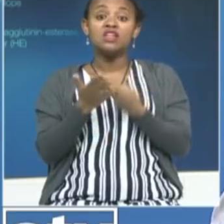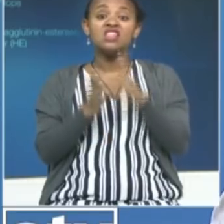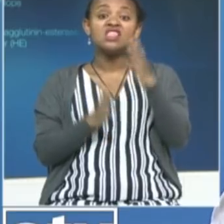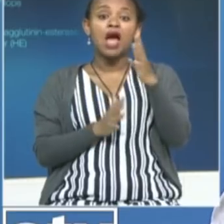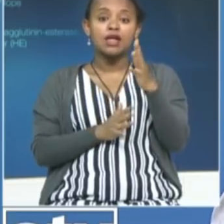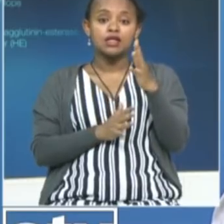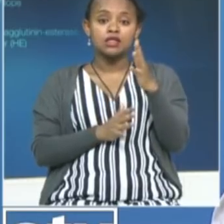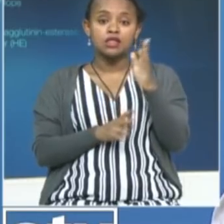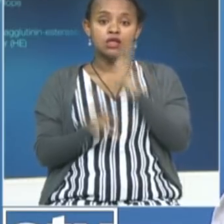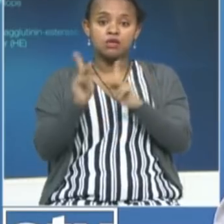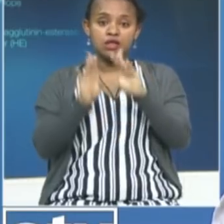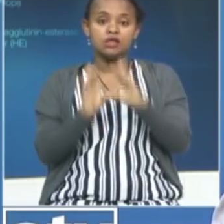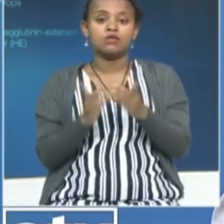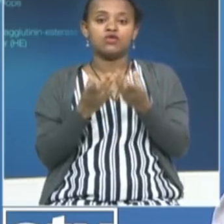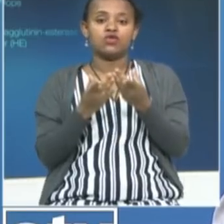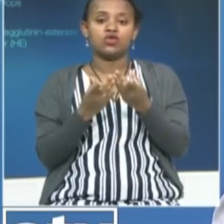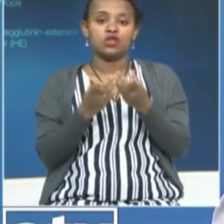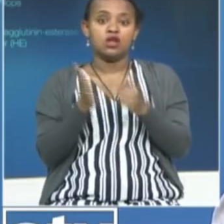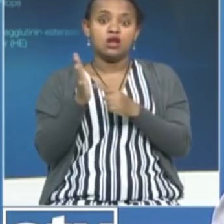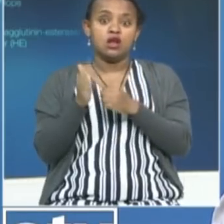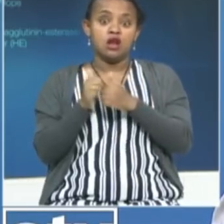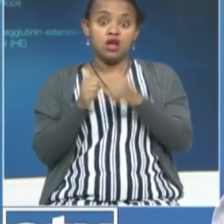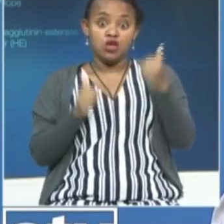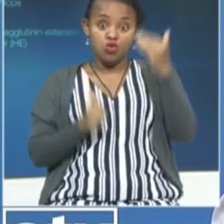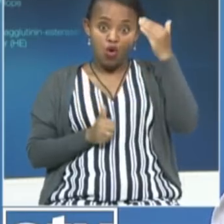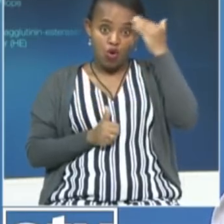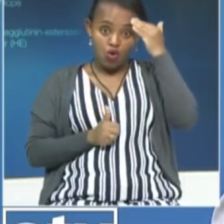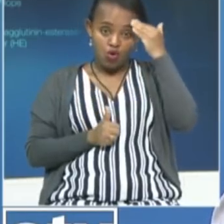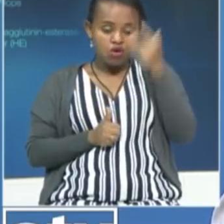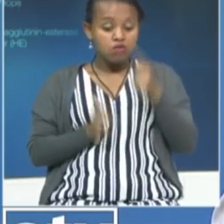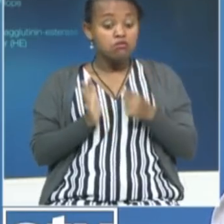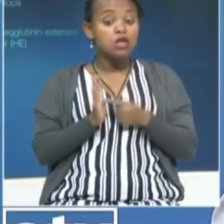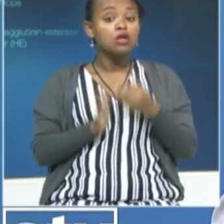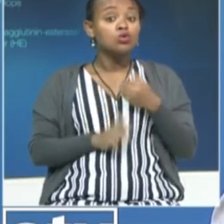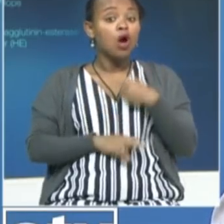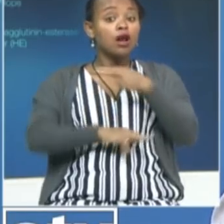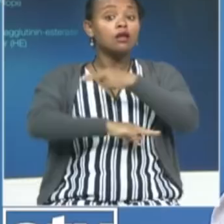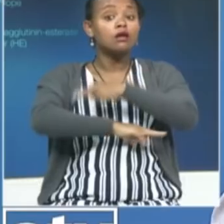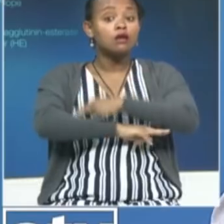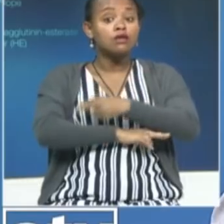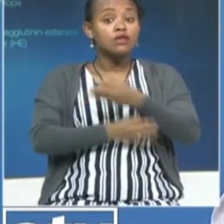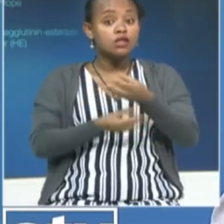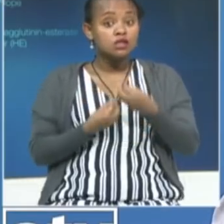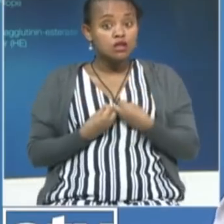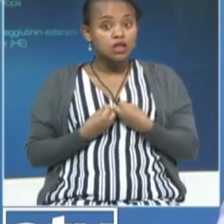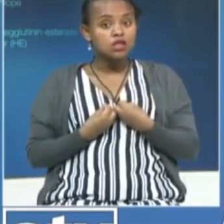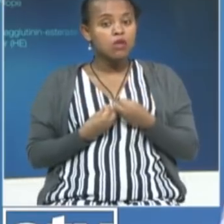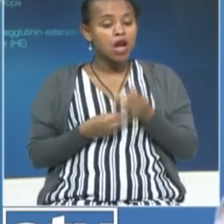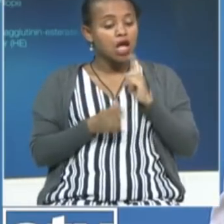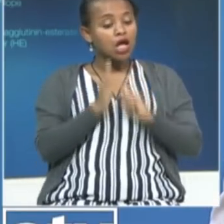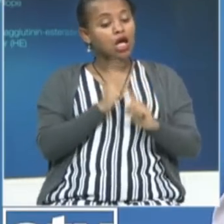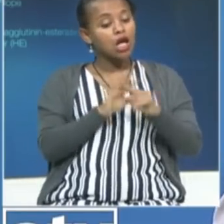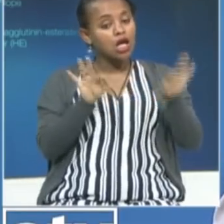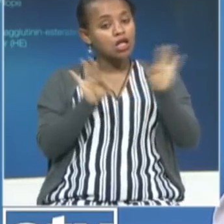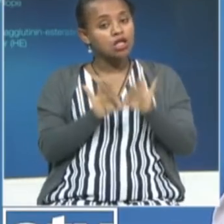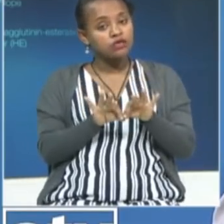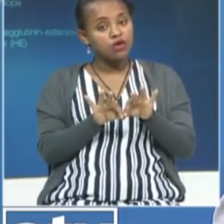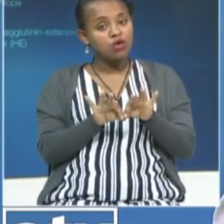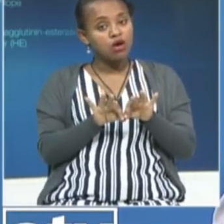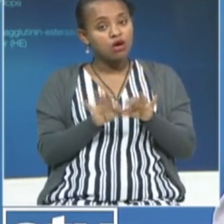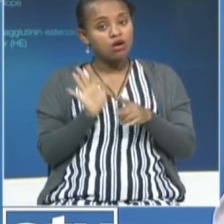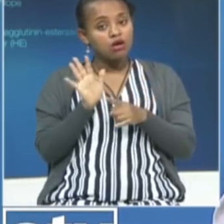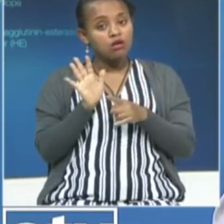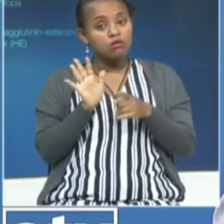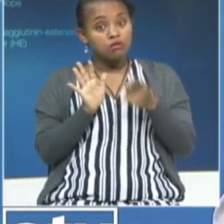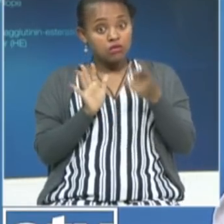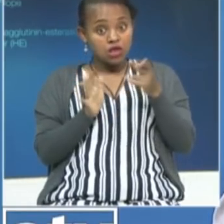ማህበረሰብ ክፍሎቹን ለይቶ አውቆ ምልክቱ አለኝ ረፍት ይሰጠኝ በሚልበት ጊዜ እንግዲህ ይሄም ቀናነት ያስፈልጋል። ምልክቱ ካለ ከስራ